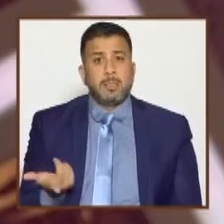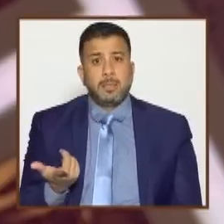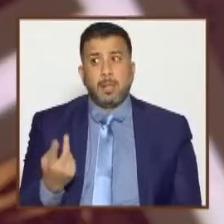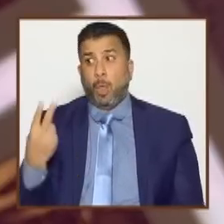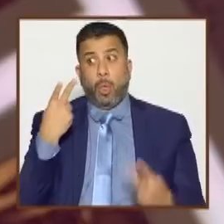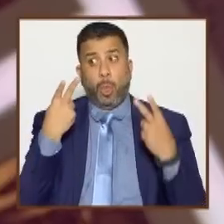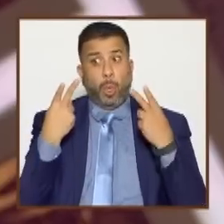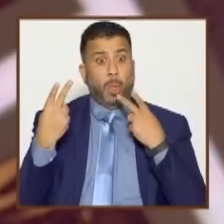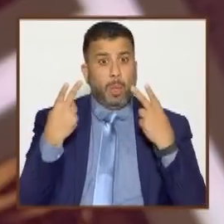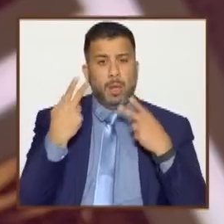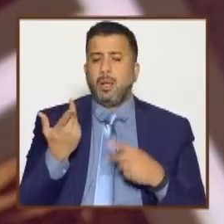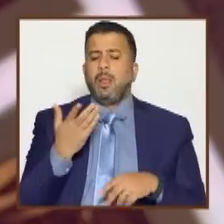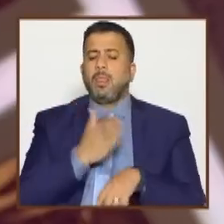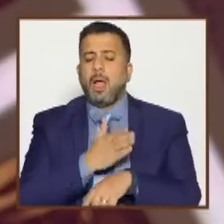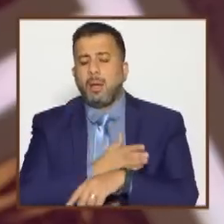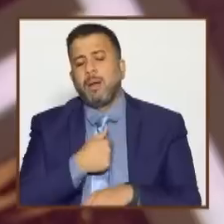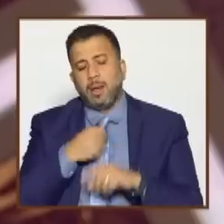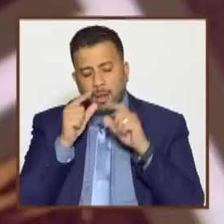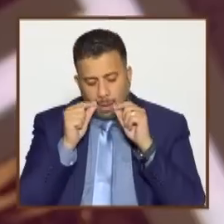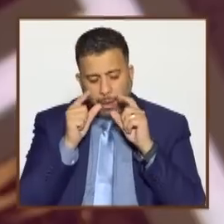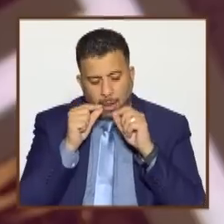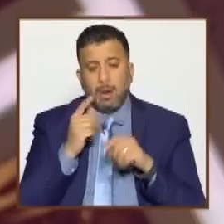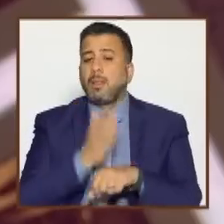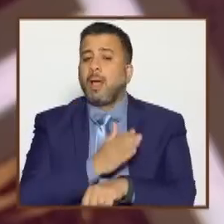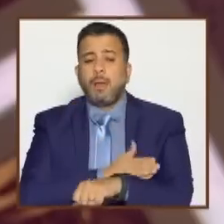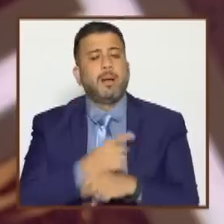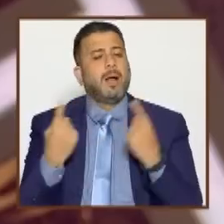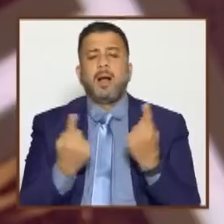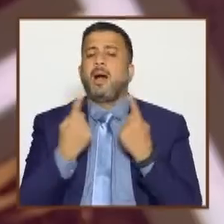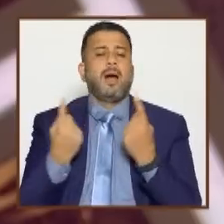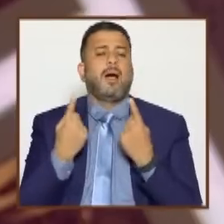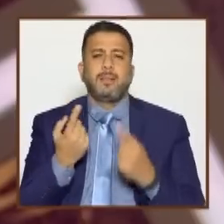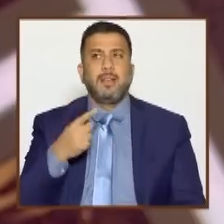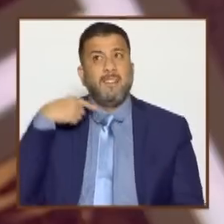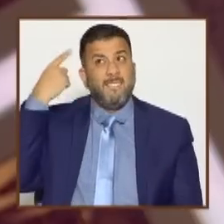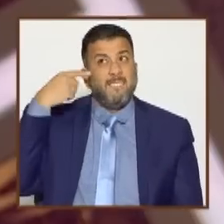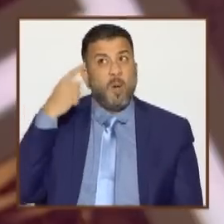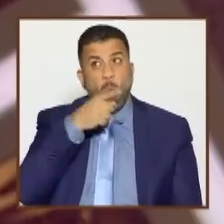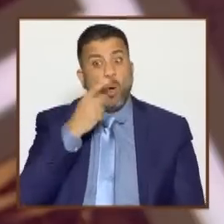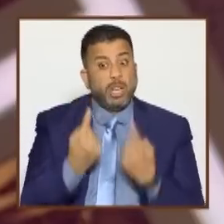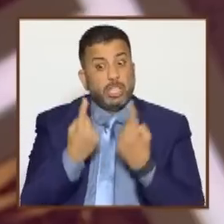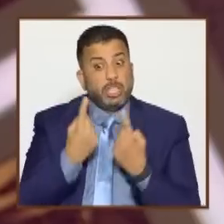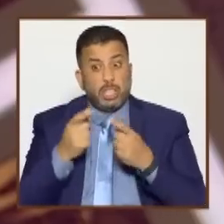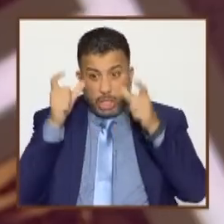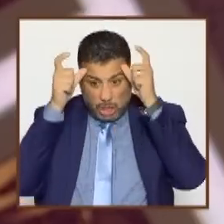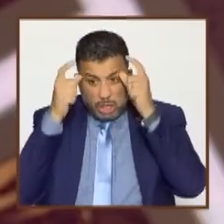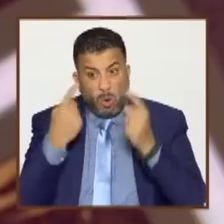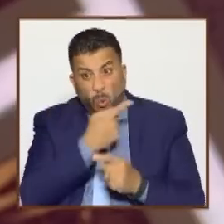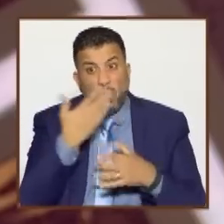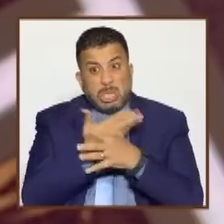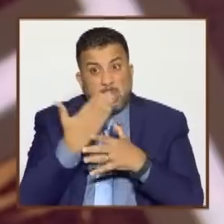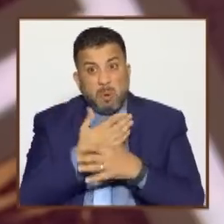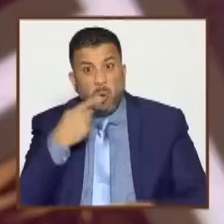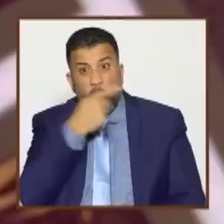لا ما يصلح، كوني جادة أختي الفاضلة بارك الله فيك. والكسل هذا أمر طبيعي، الكسل والفتور يطرأ